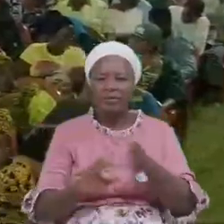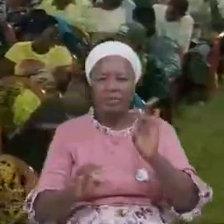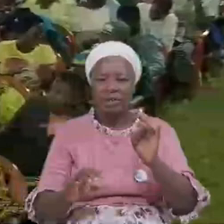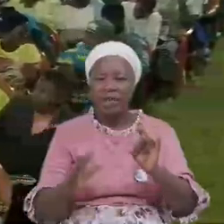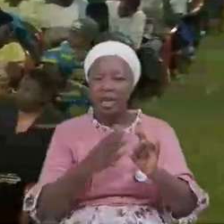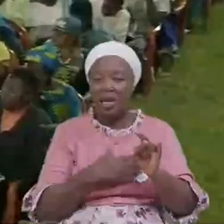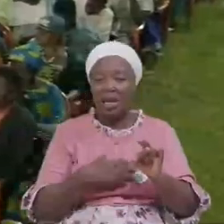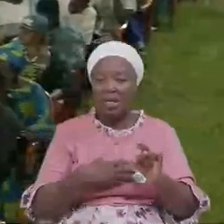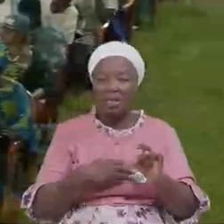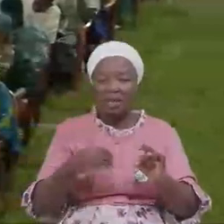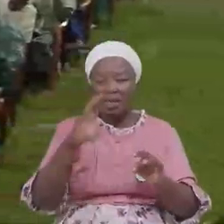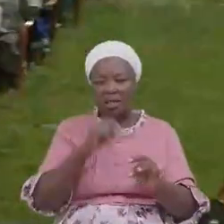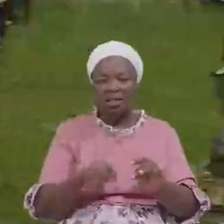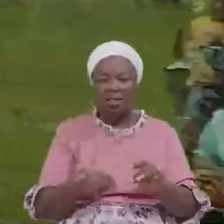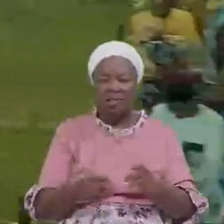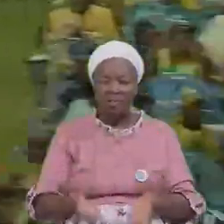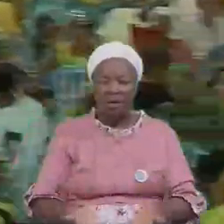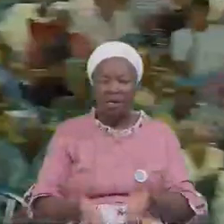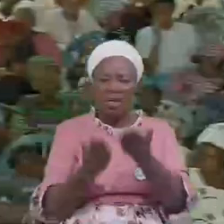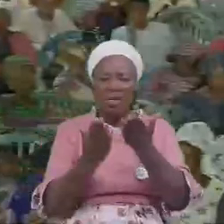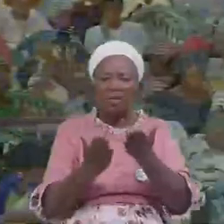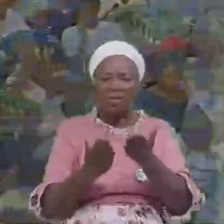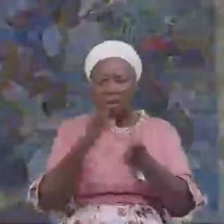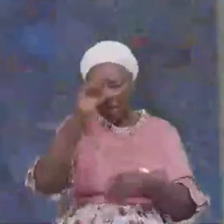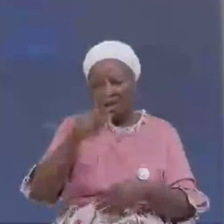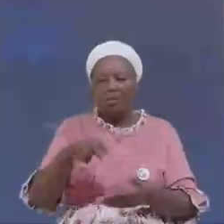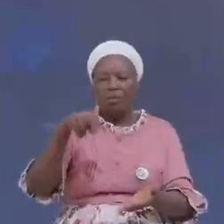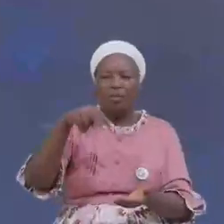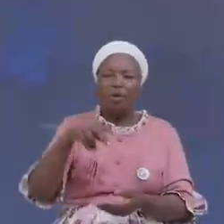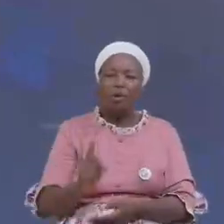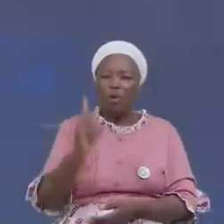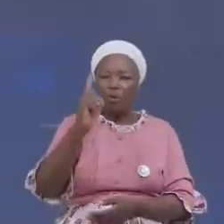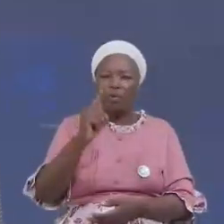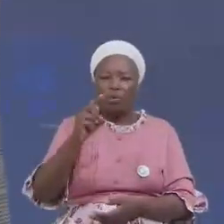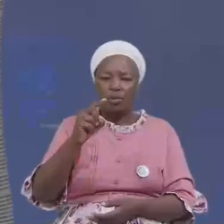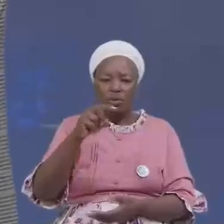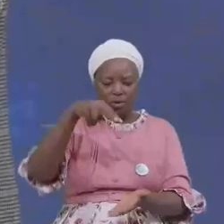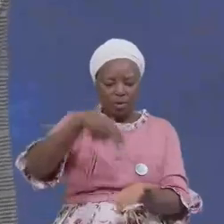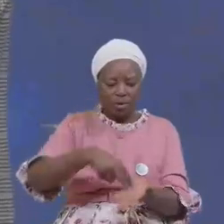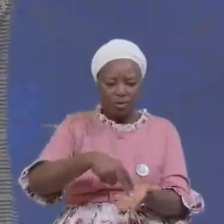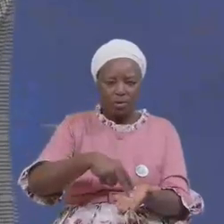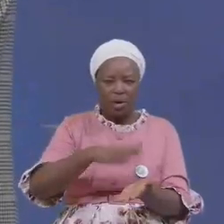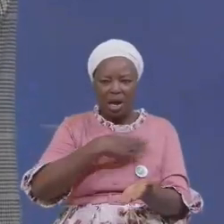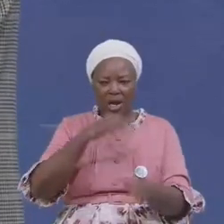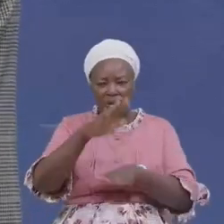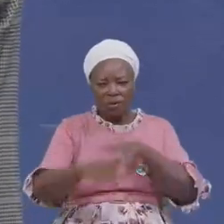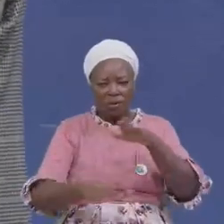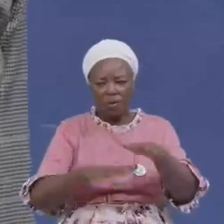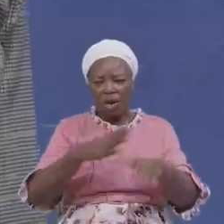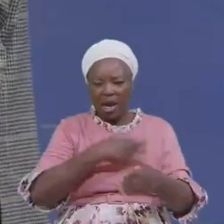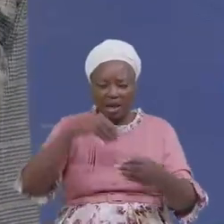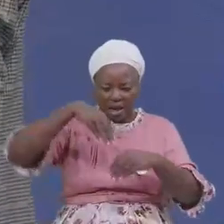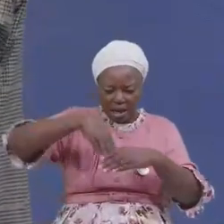D'un saut, il fut debout et il se mit à marcher. Il entra avec eux dans